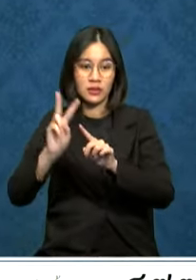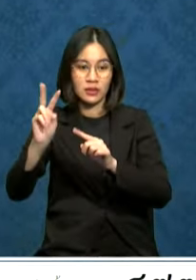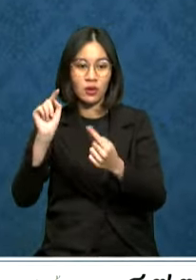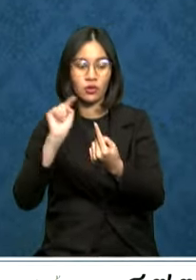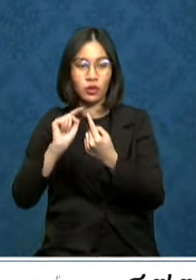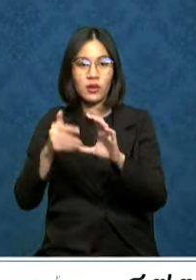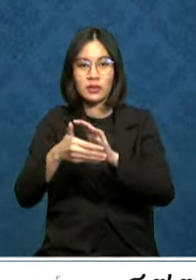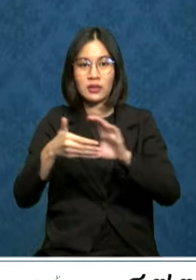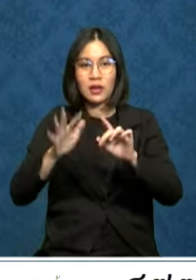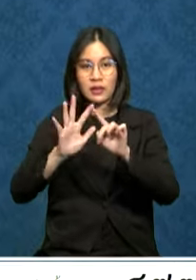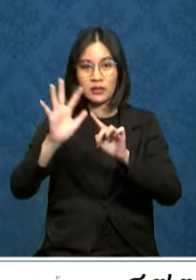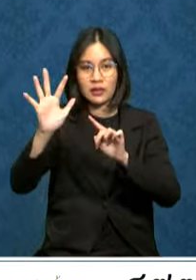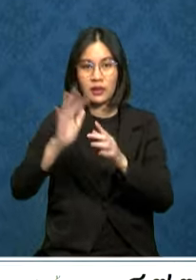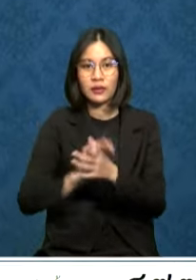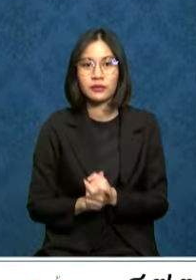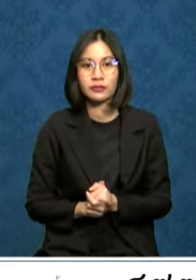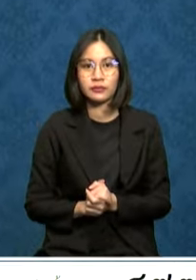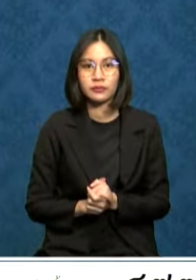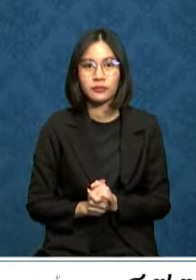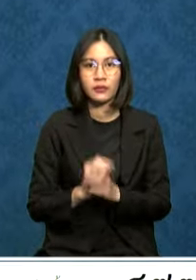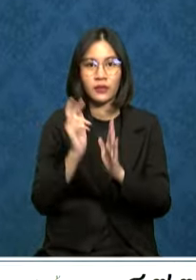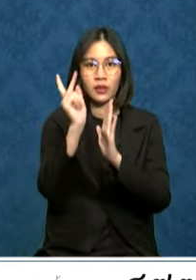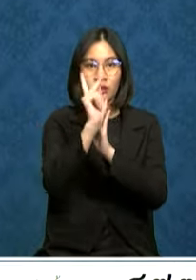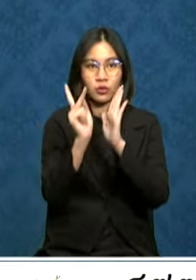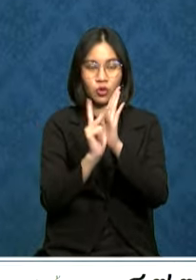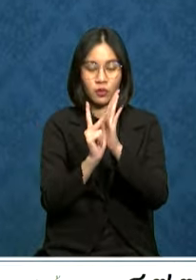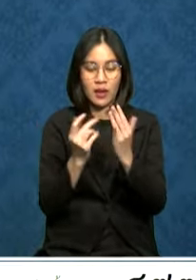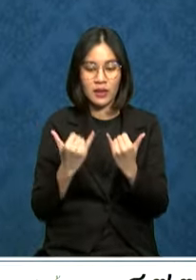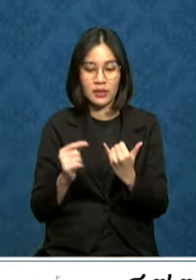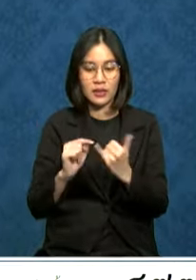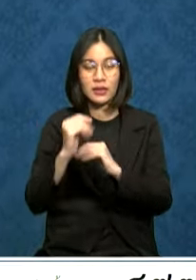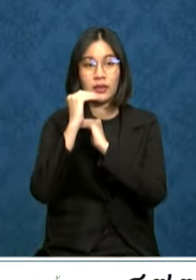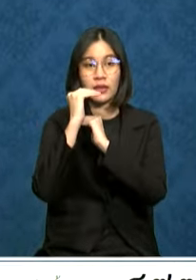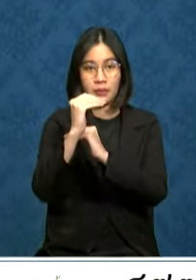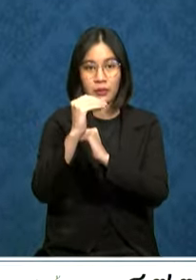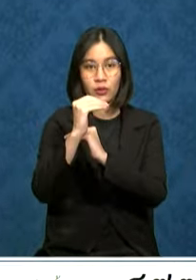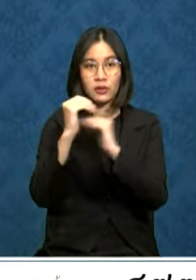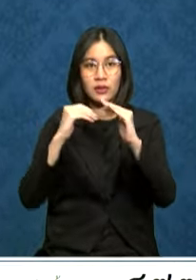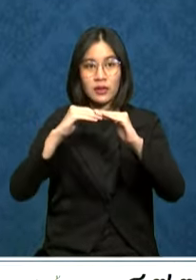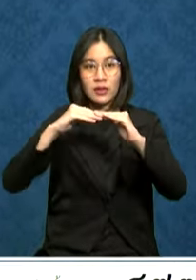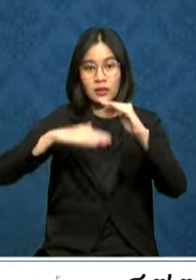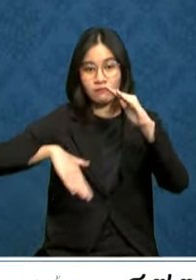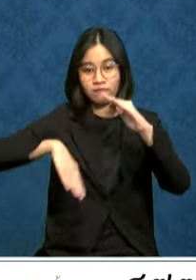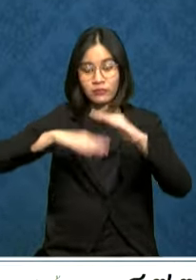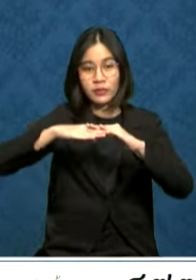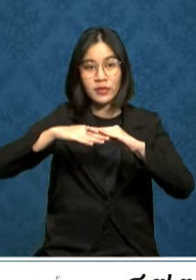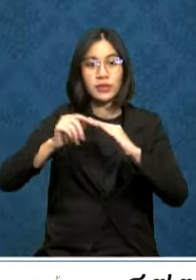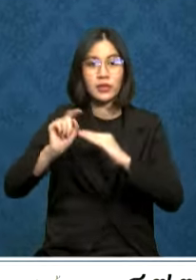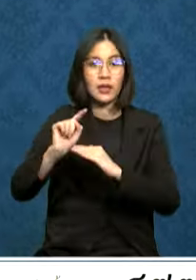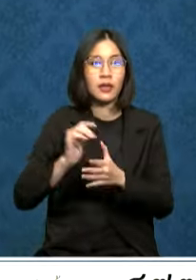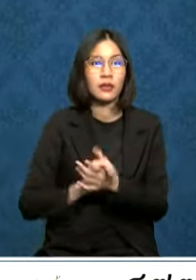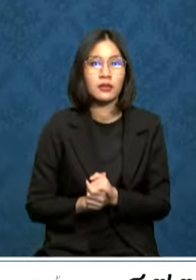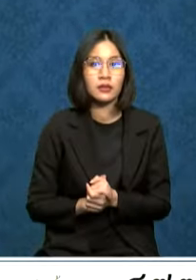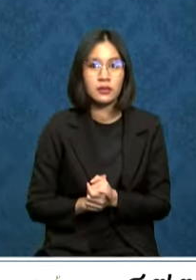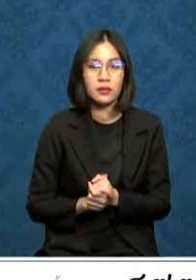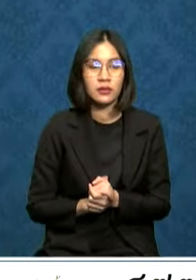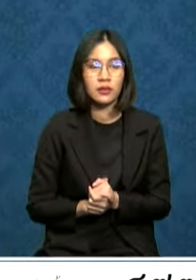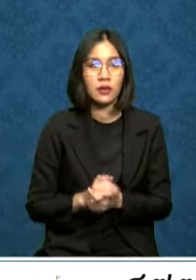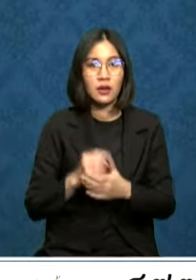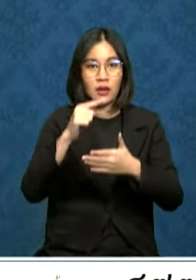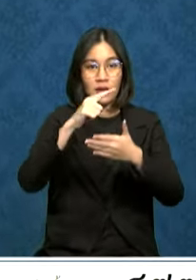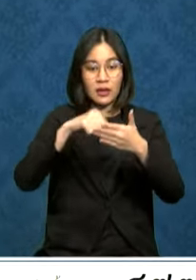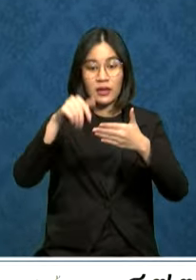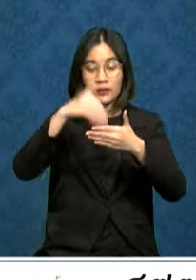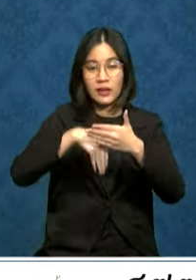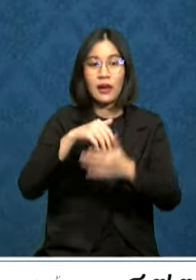สไดที่ 5 ค่ะกฎหมายเขากำหนดเกนขั้นต่ำ ยกตอย่างอย่ถ้าบอกว่าเลือกตงสอ